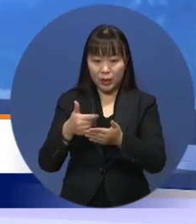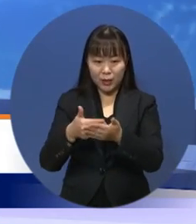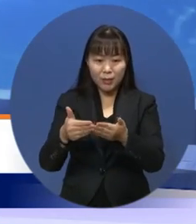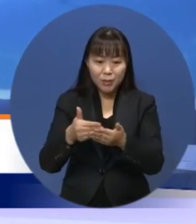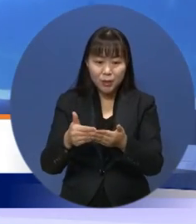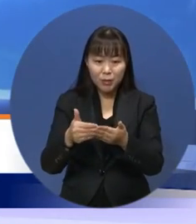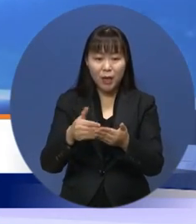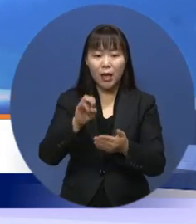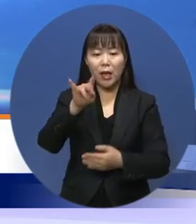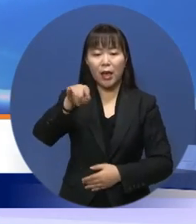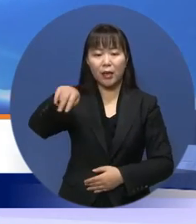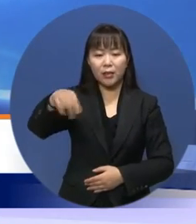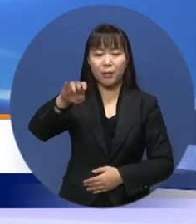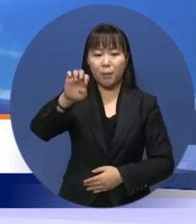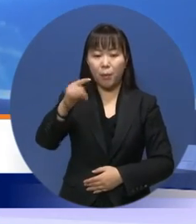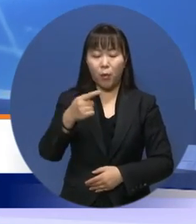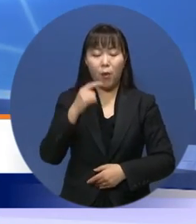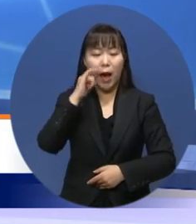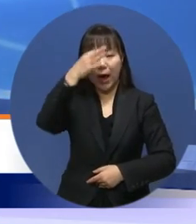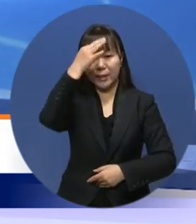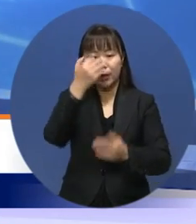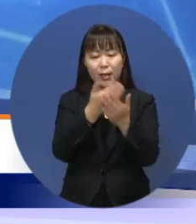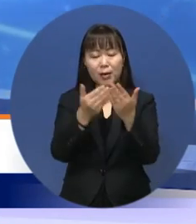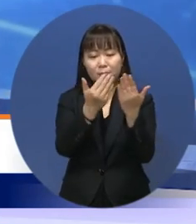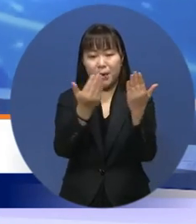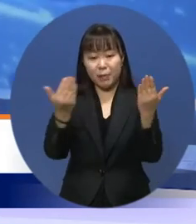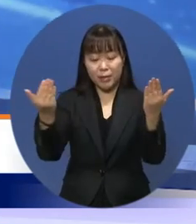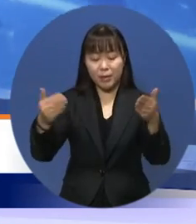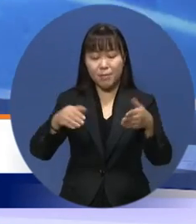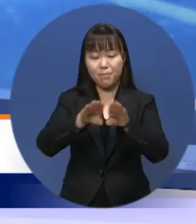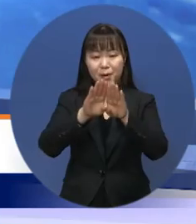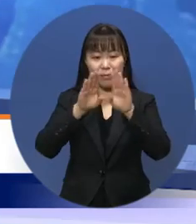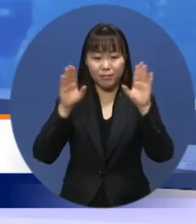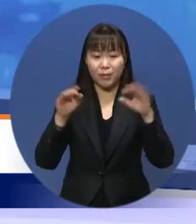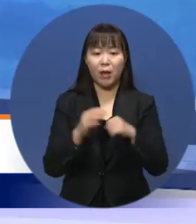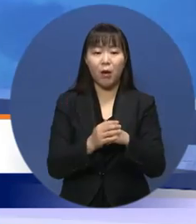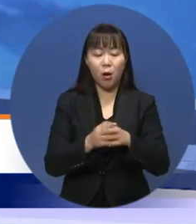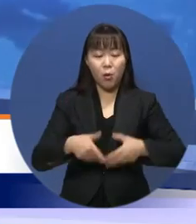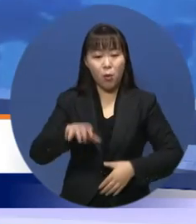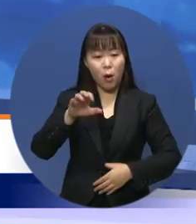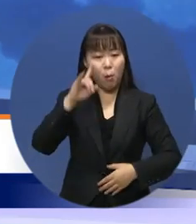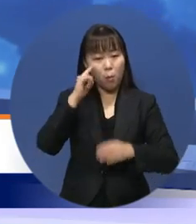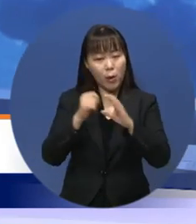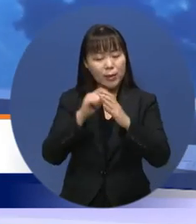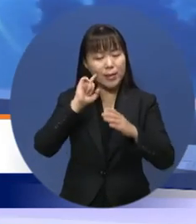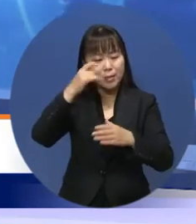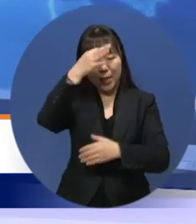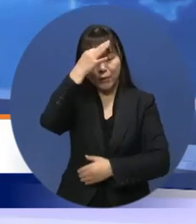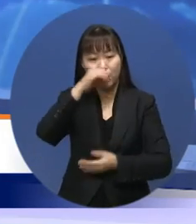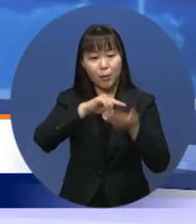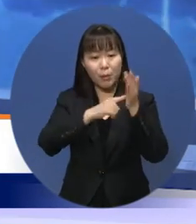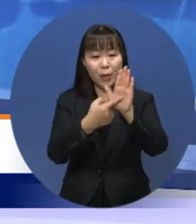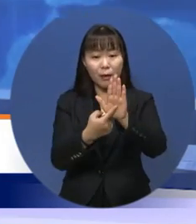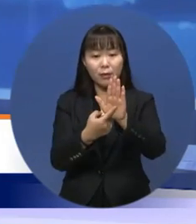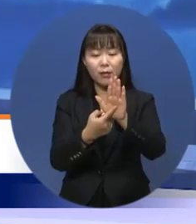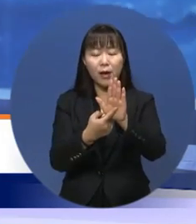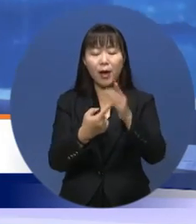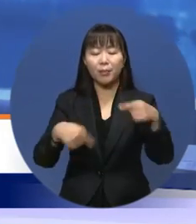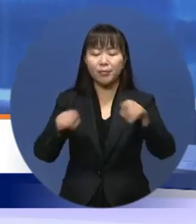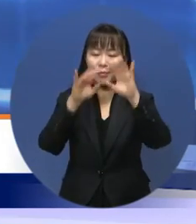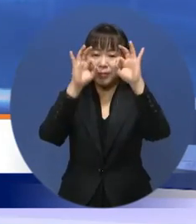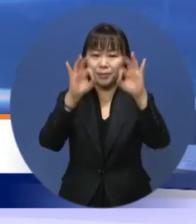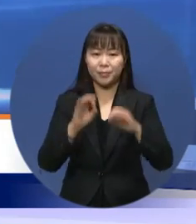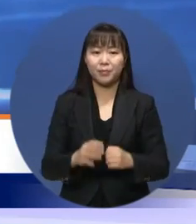여수 엑스포 아트 갤러리에서 열렸습니다. 고향에 대한 애정이 독창적인 예술 작품으로 표현됐는데요. 이소영